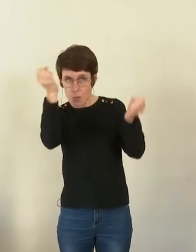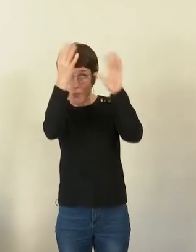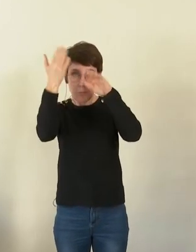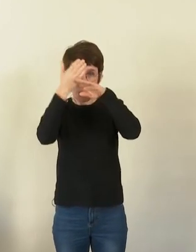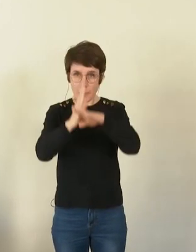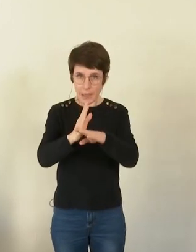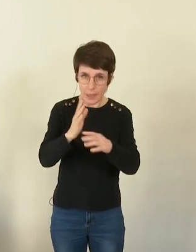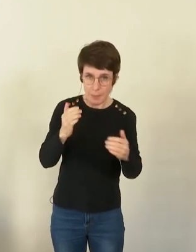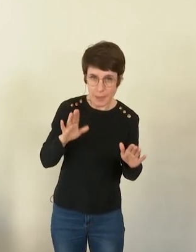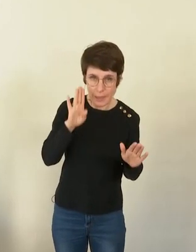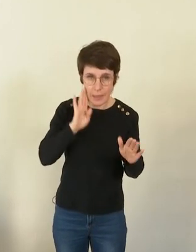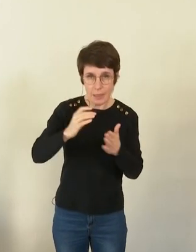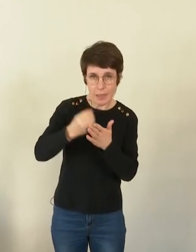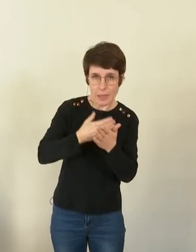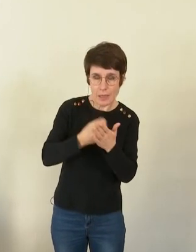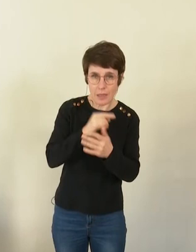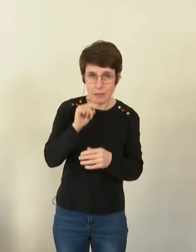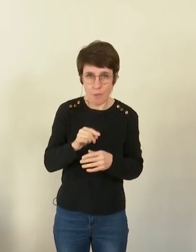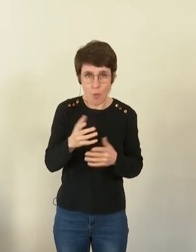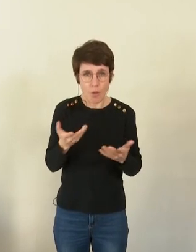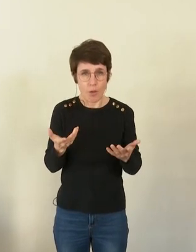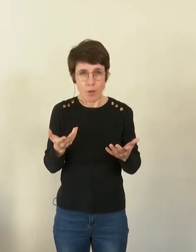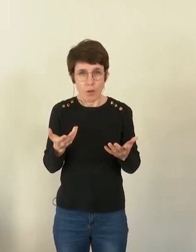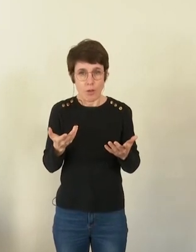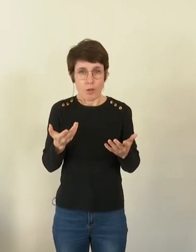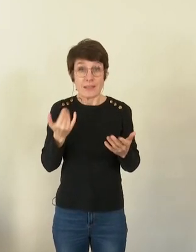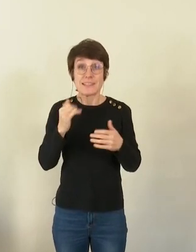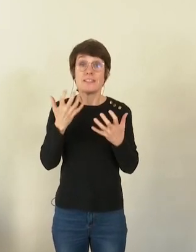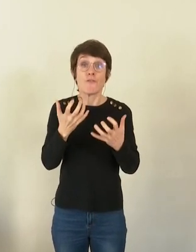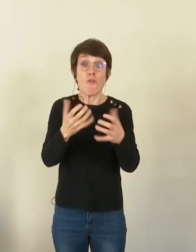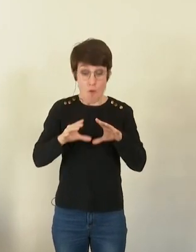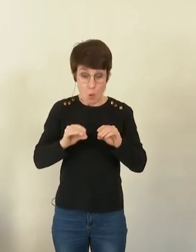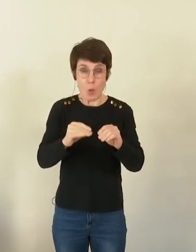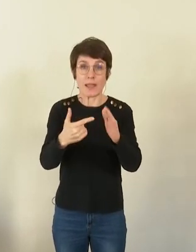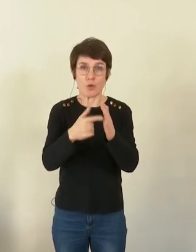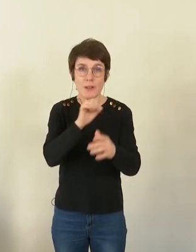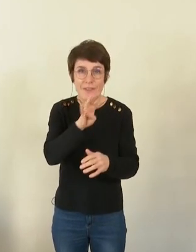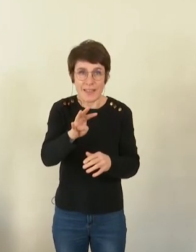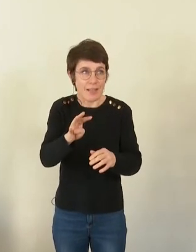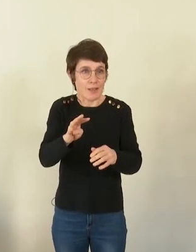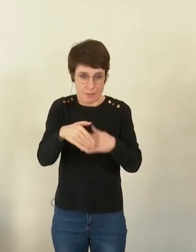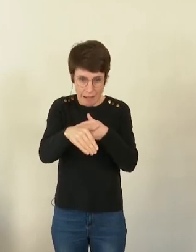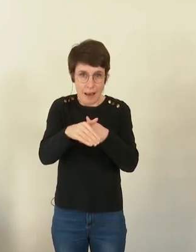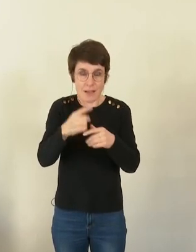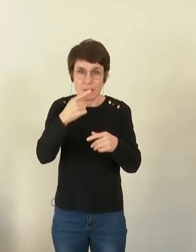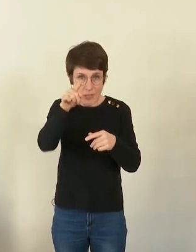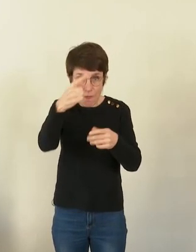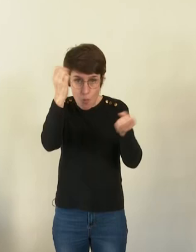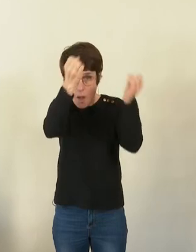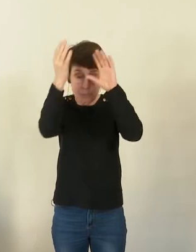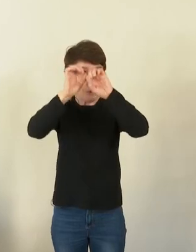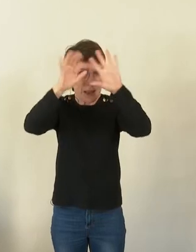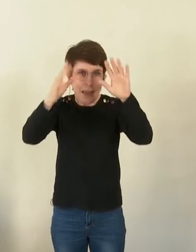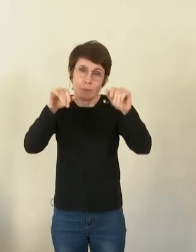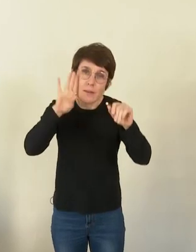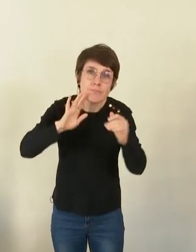l'esprit voire même en cours d'implémentation si vous souhaitez en retirer les fruits en 2024 et regrettons que vous ne partagiez pas plus d'éléments d'autant plus que